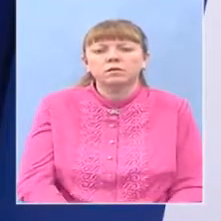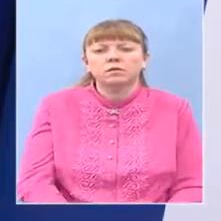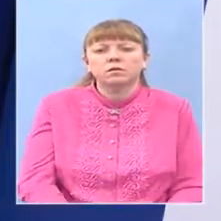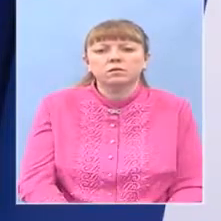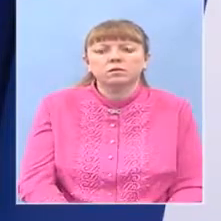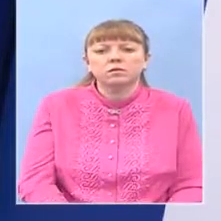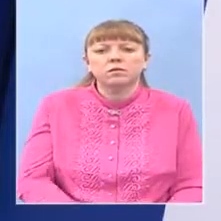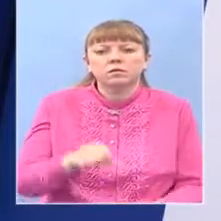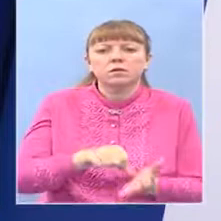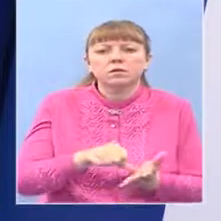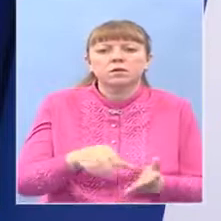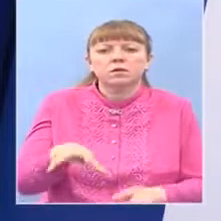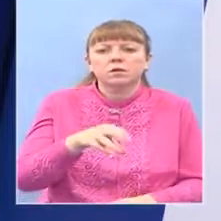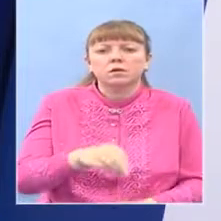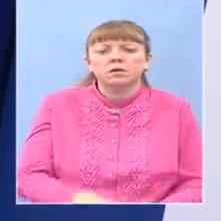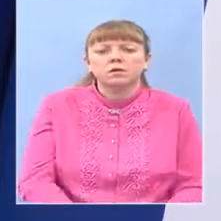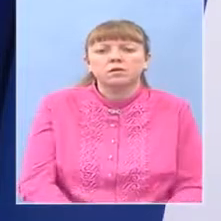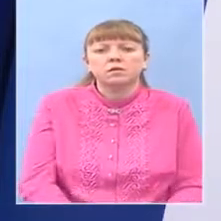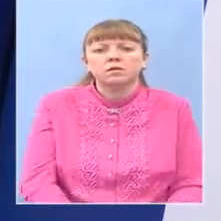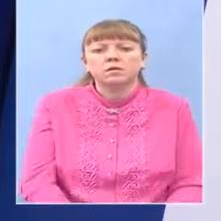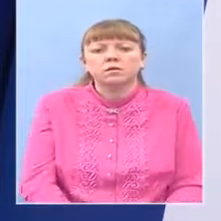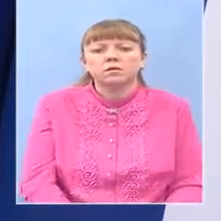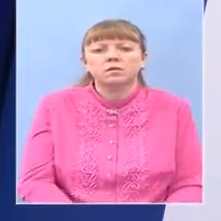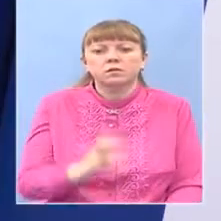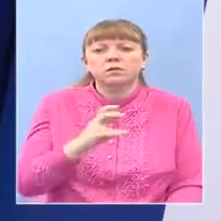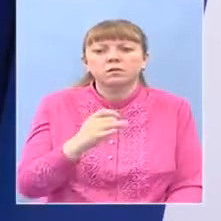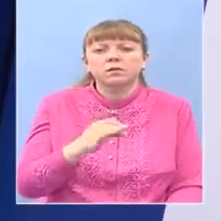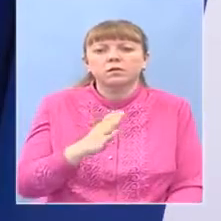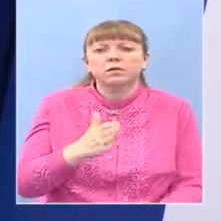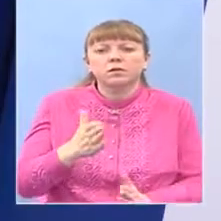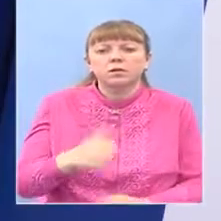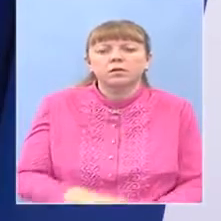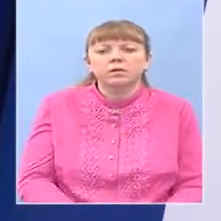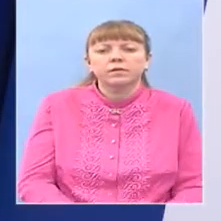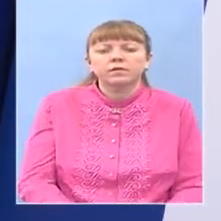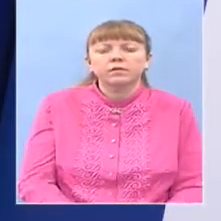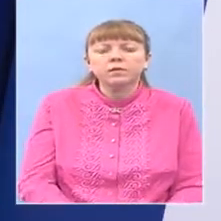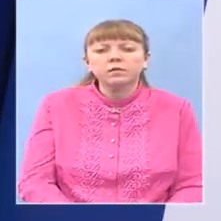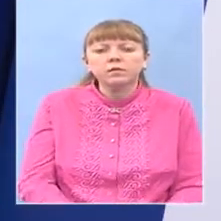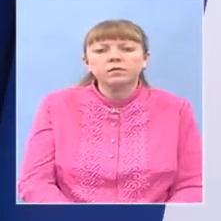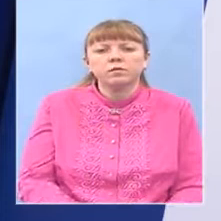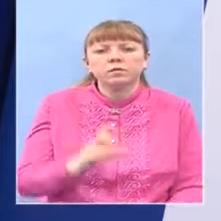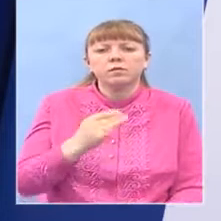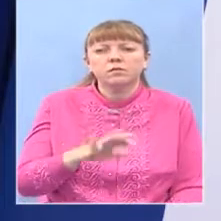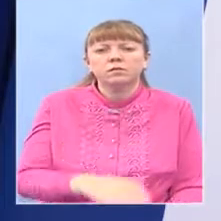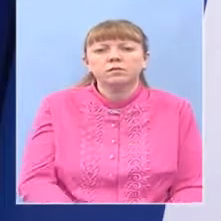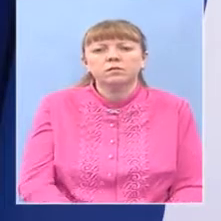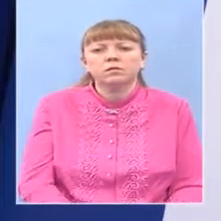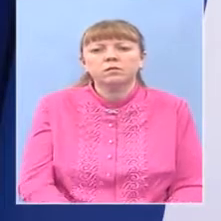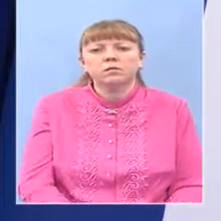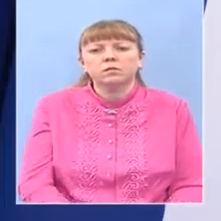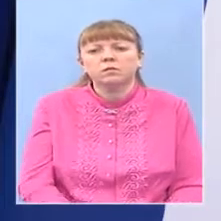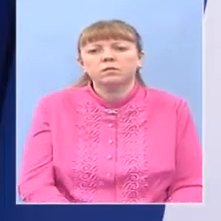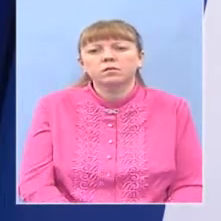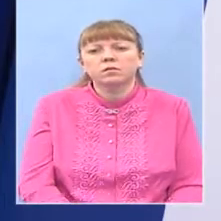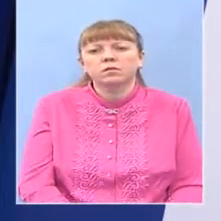все, причем, значит, критерии и так далее, там они... Другое дело, при реализации этого да, проекта... Это же все, да, да,